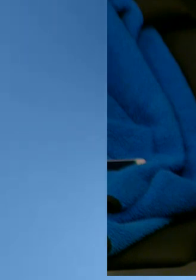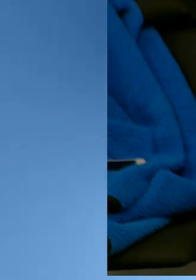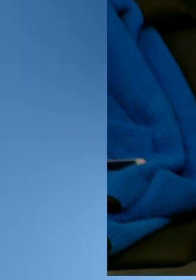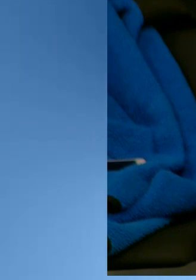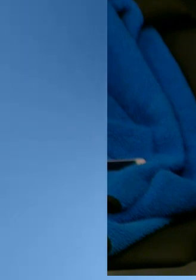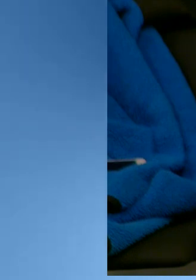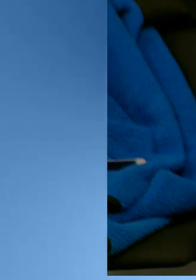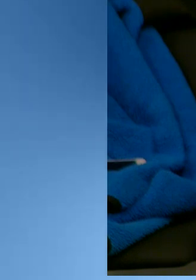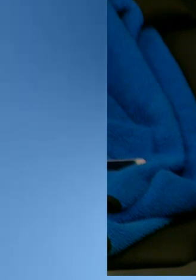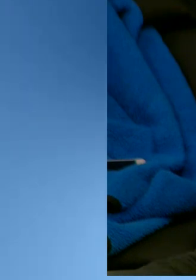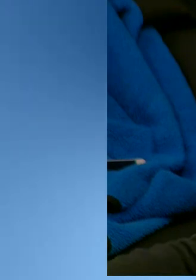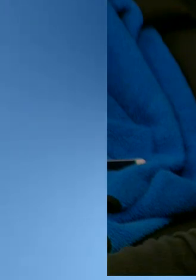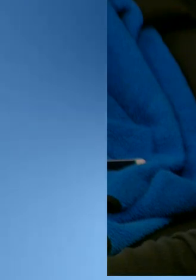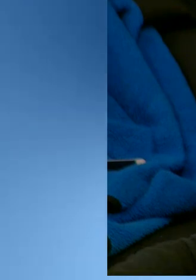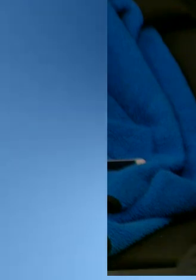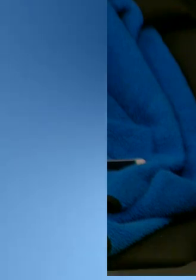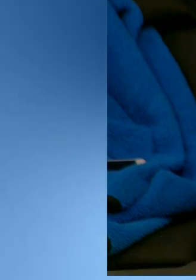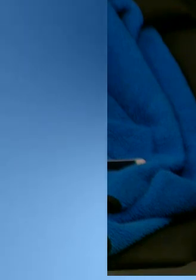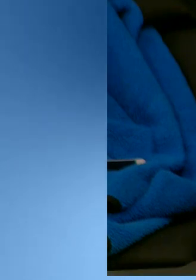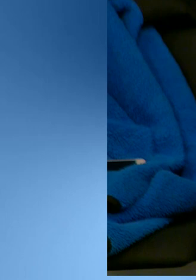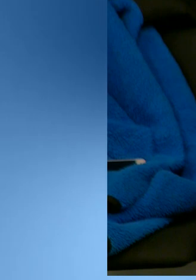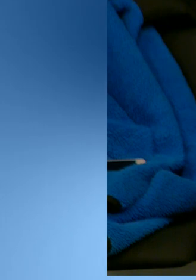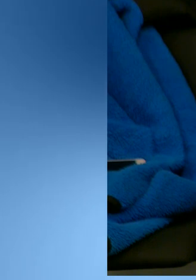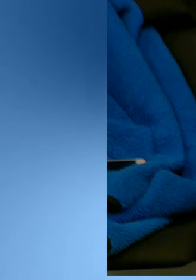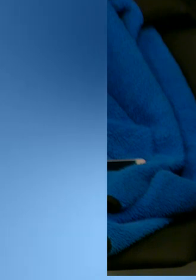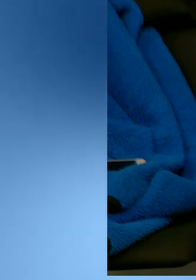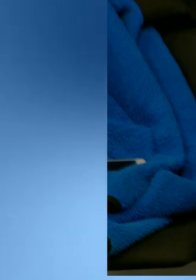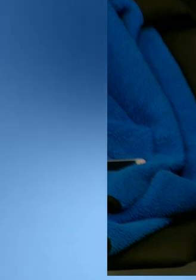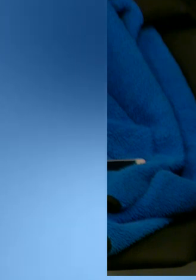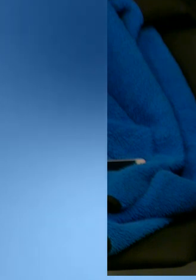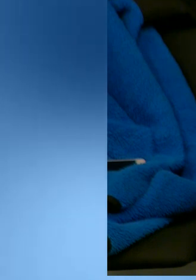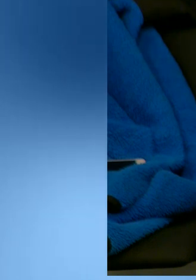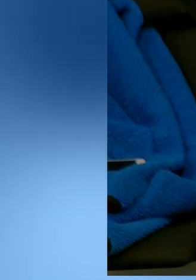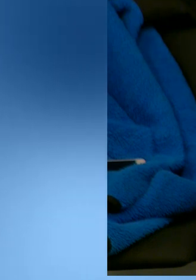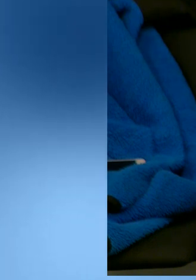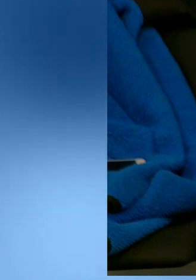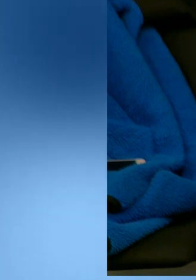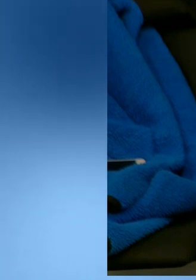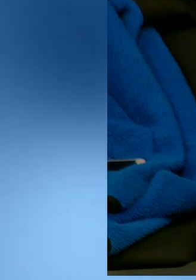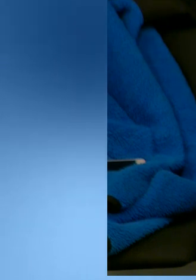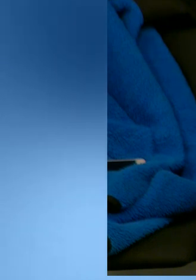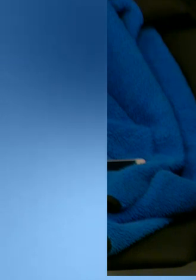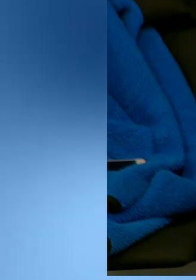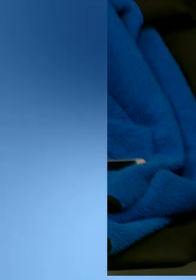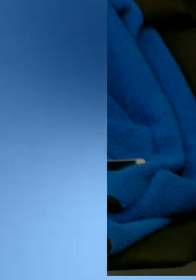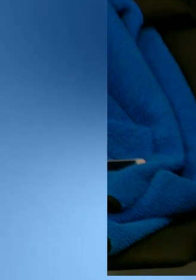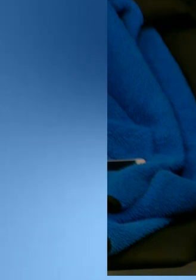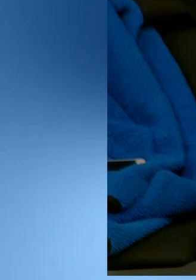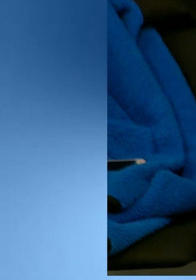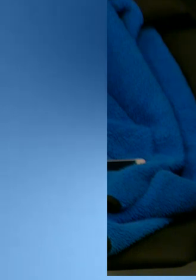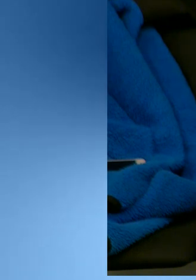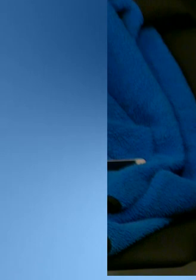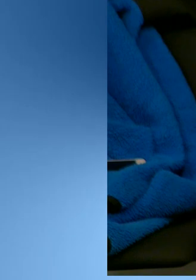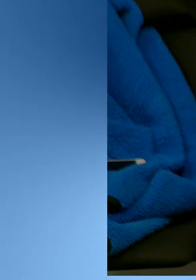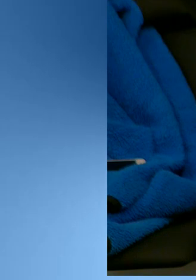soir et on vous fera un bilan et on vous enverra les chiffres comme on vous a répondu d'ailleurs he après la commission peut-être un peu tard parce qu'on a